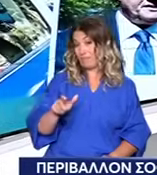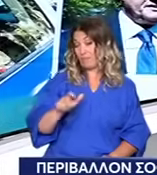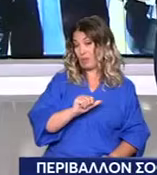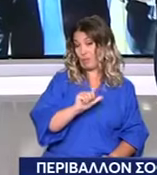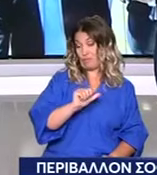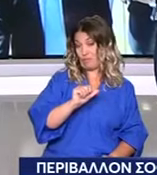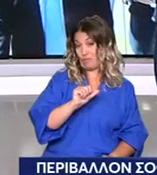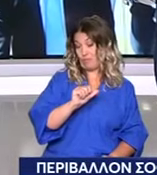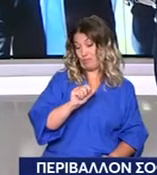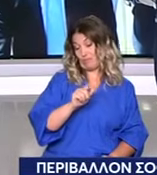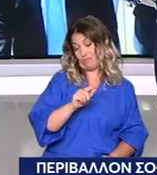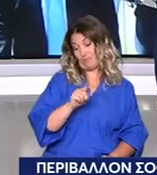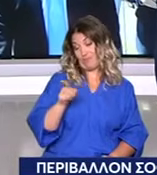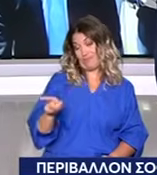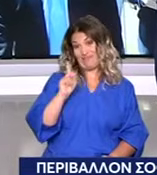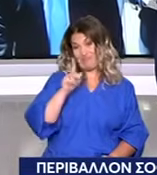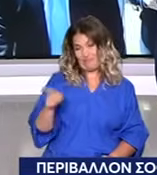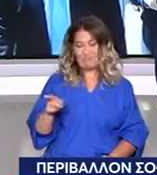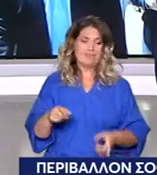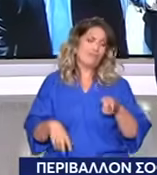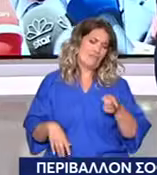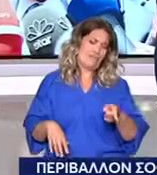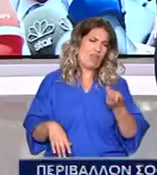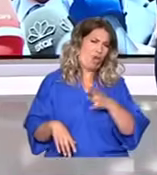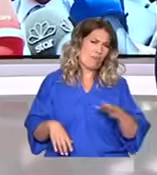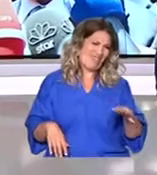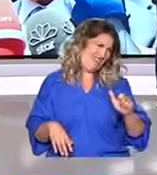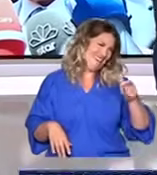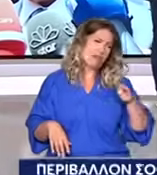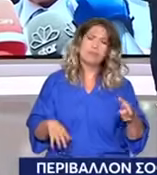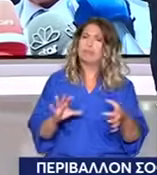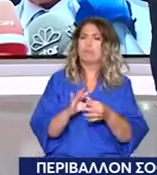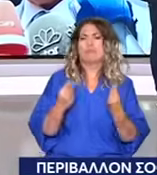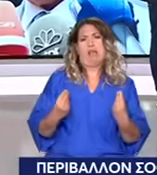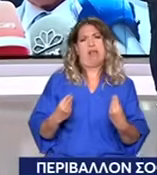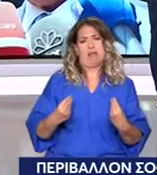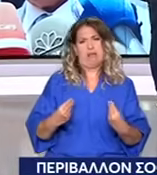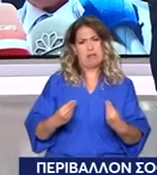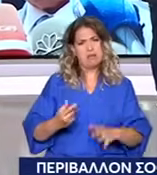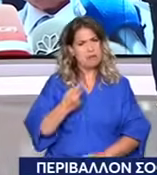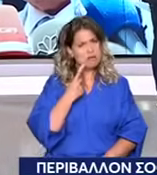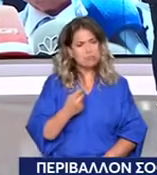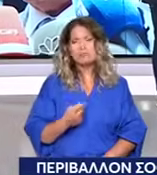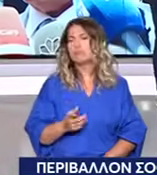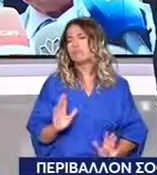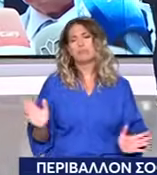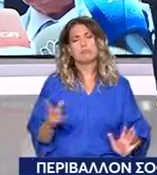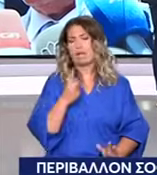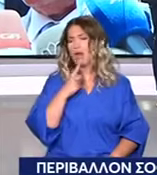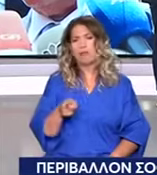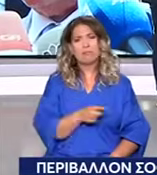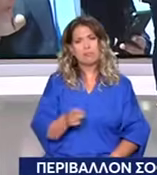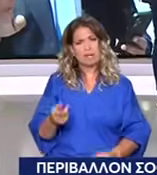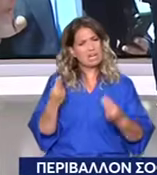η ίδια, μέχρι και σήμερα, όπως λέει το περιβάλλον της, μέχρι και σήμερα τα παιδιά πηγαίνουν στο σπίτι της κανονικά, έχουν